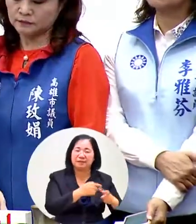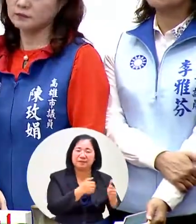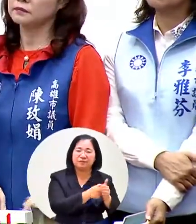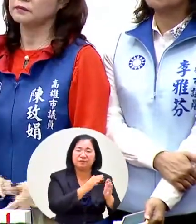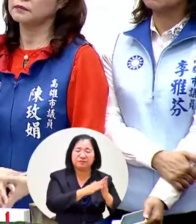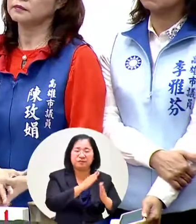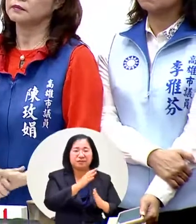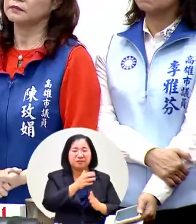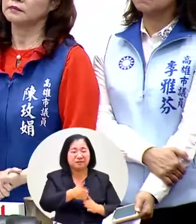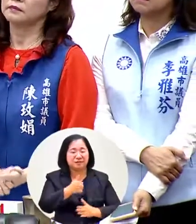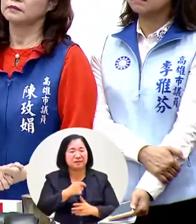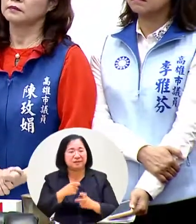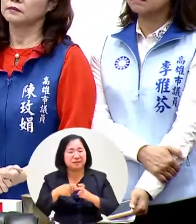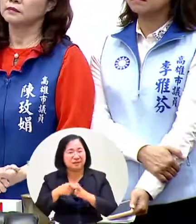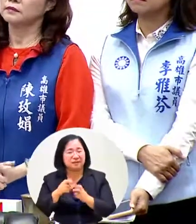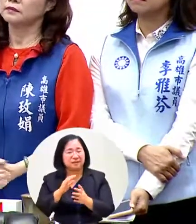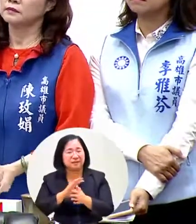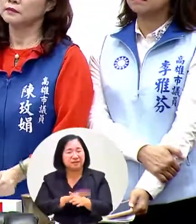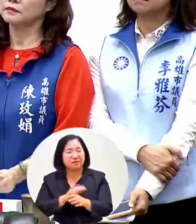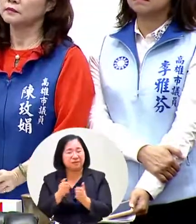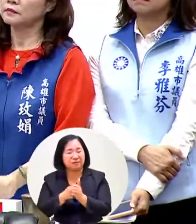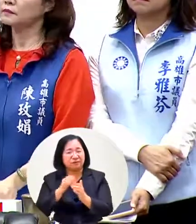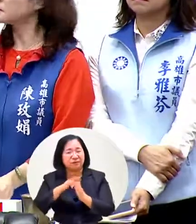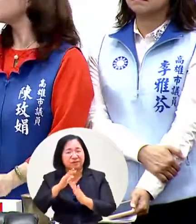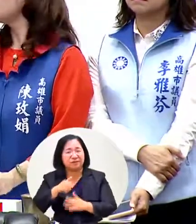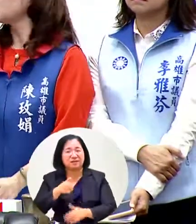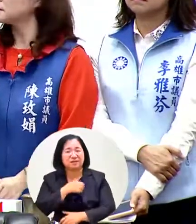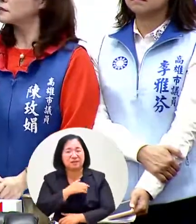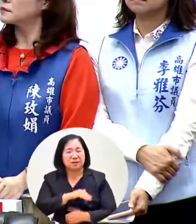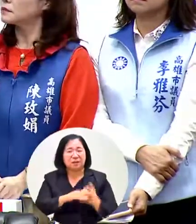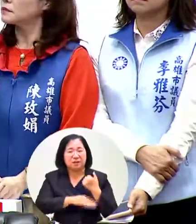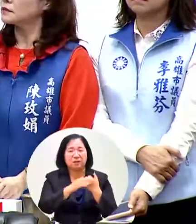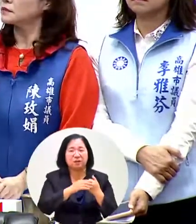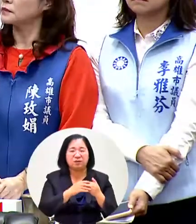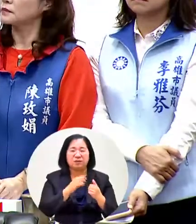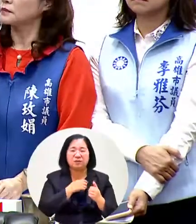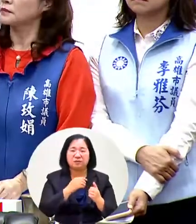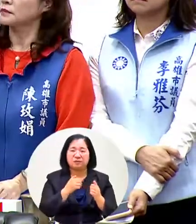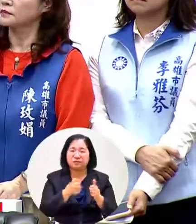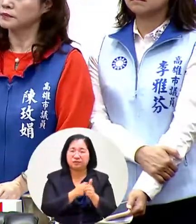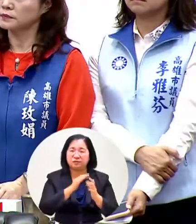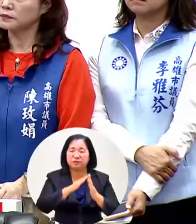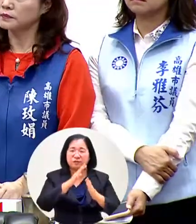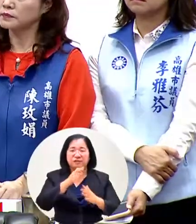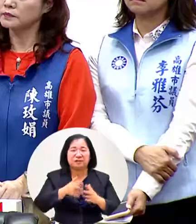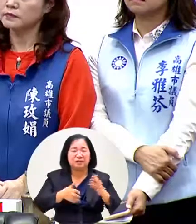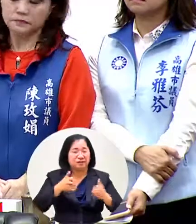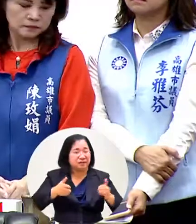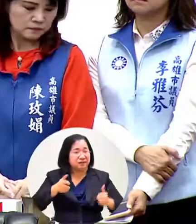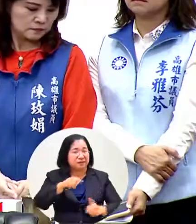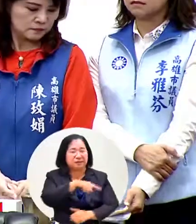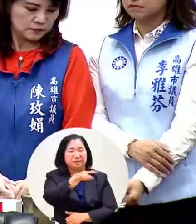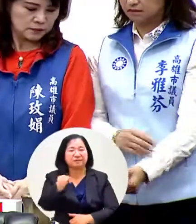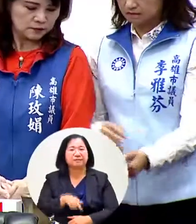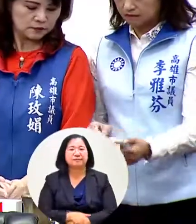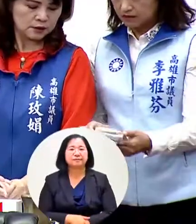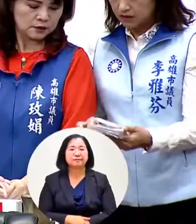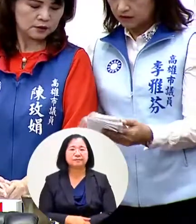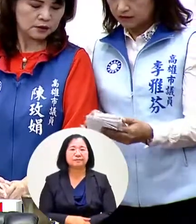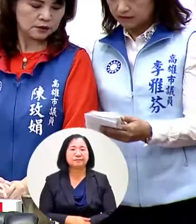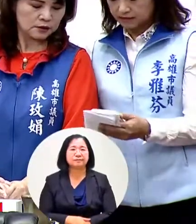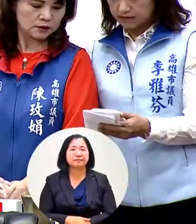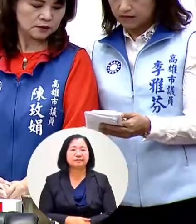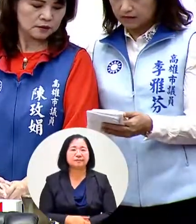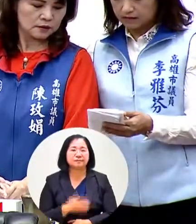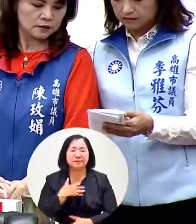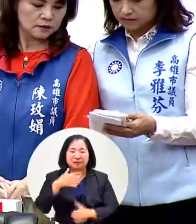想我先谢谢韩市长，你所找来的局处首长都是专业的，叶匡